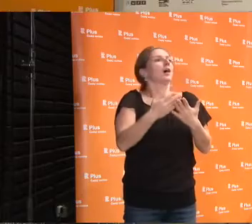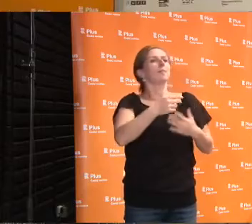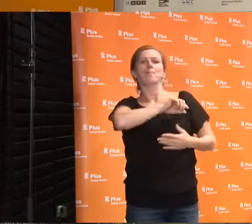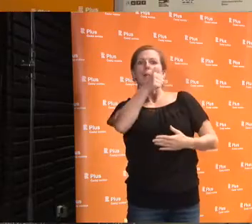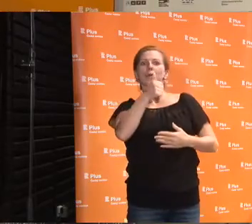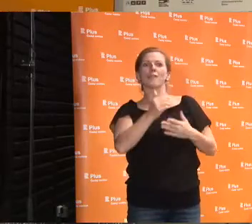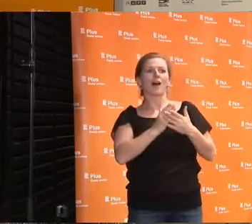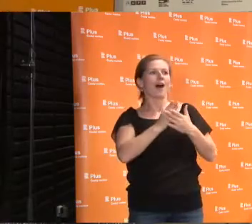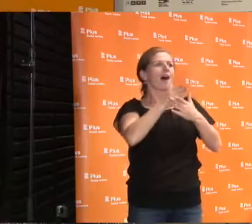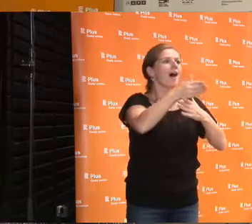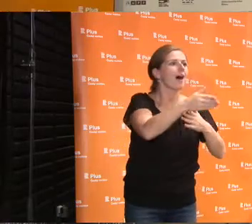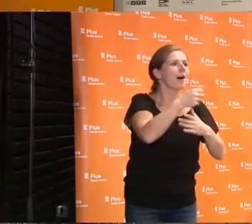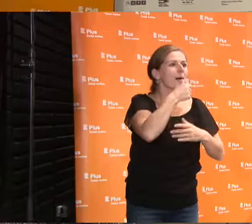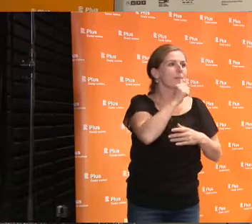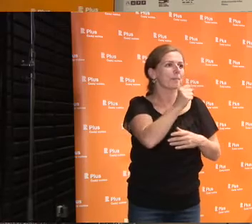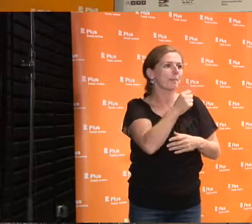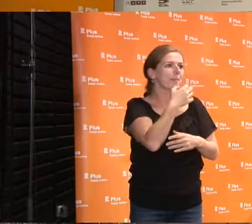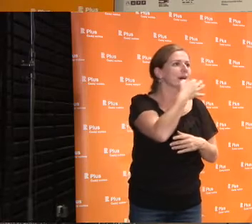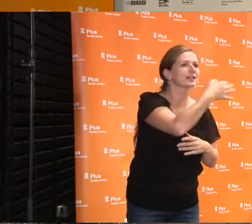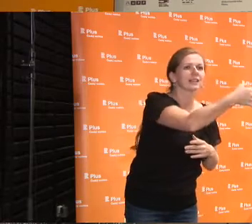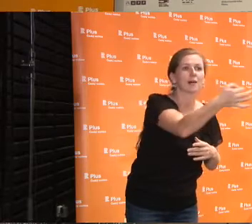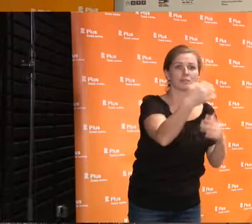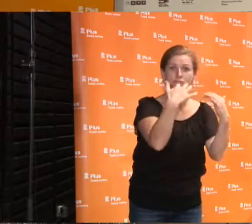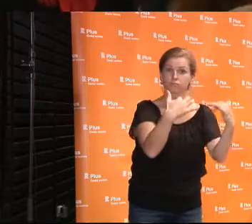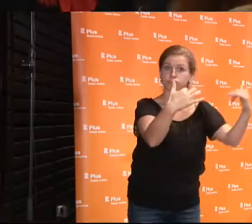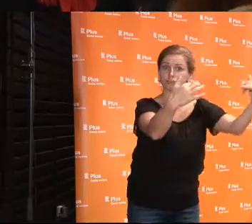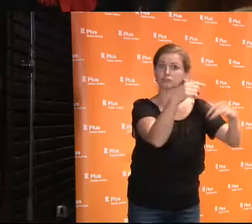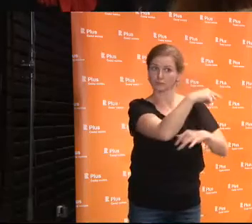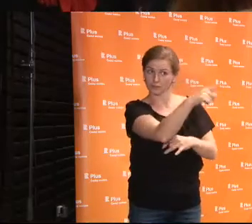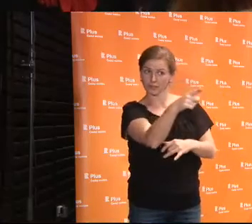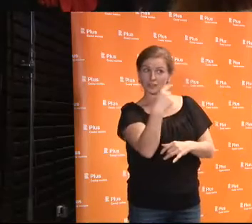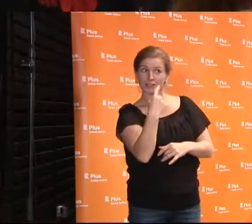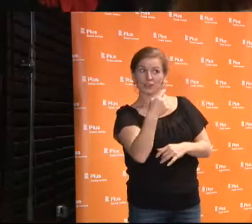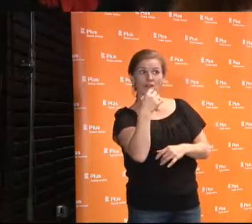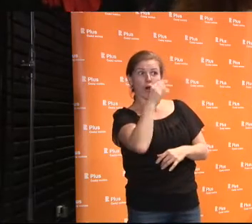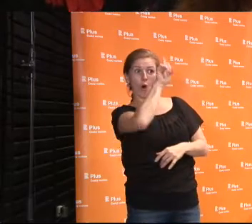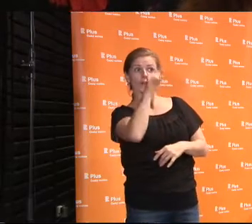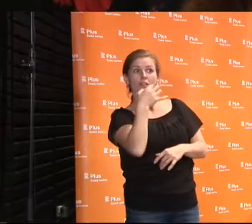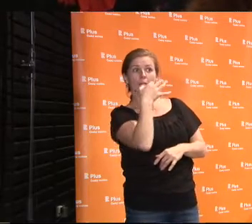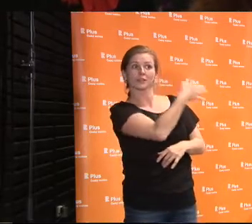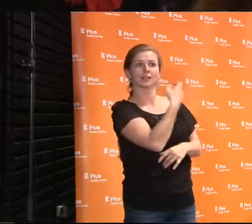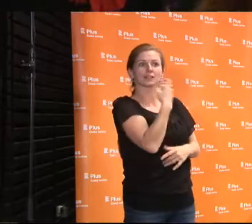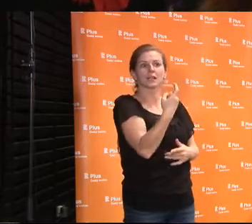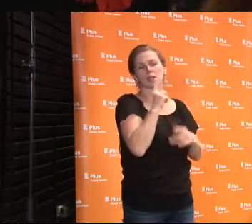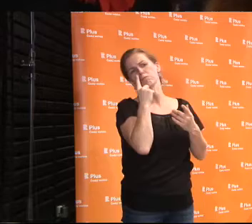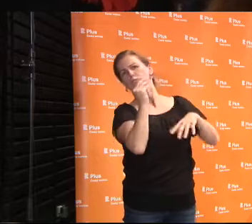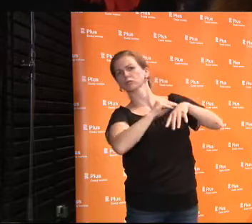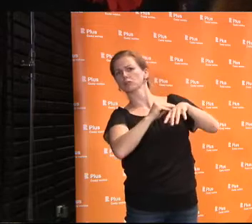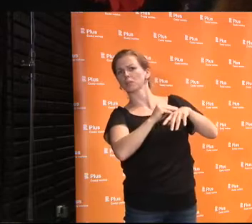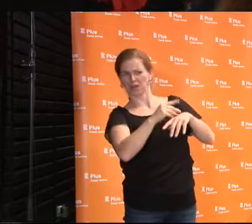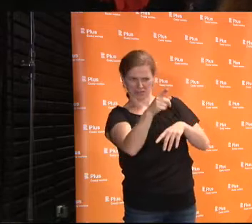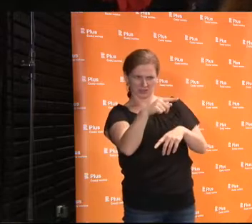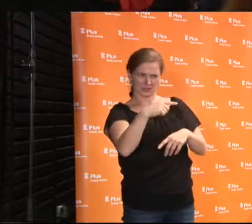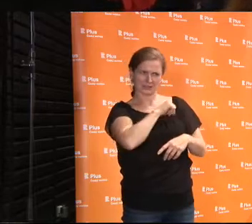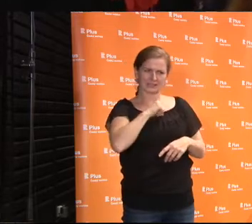ptám se, jestli někdo tady z diváků v Horáckém divadle v Jihlavě se chce zapojit a chce se třeba vyjádřit k tomu, jestli se bojí toho, že